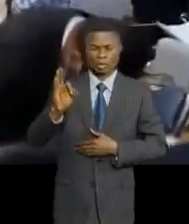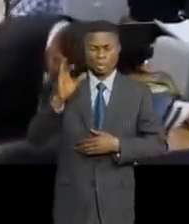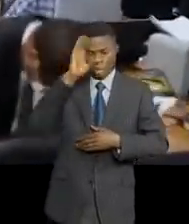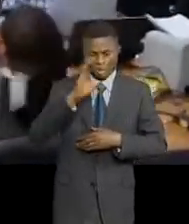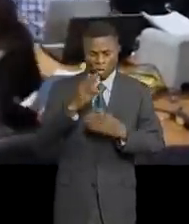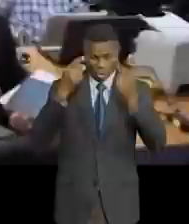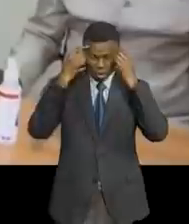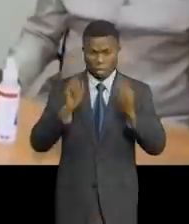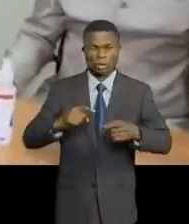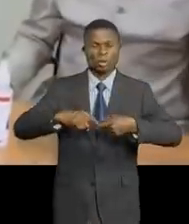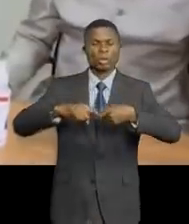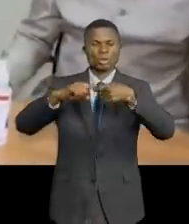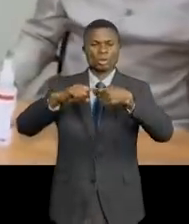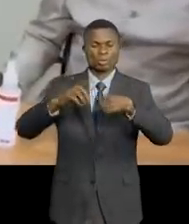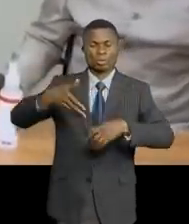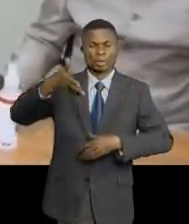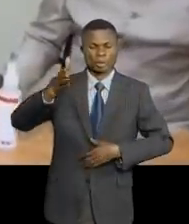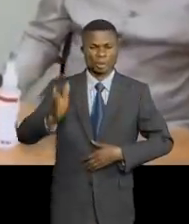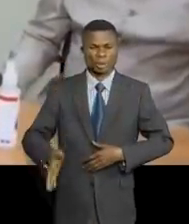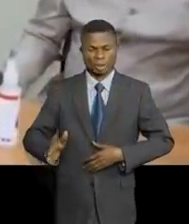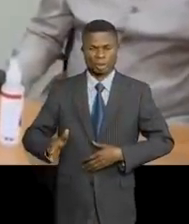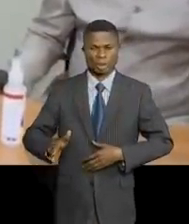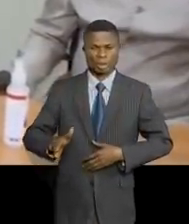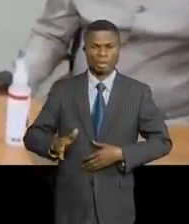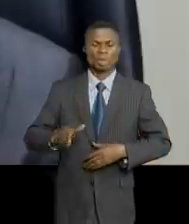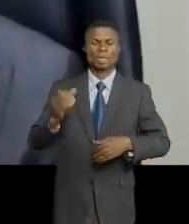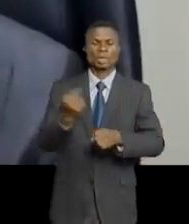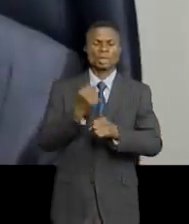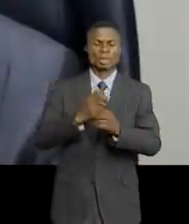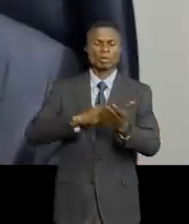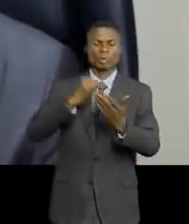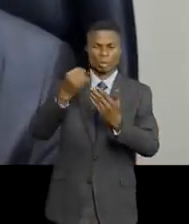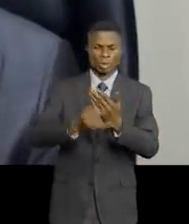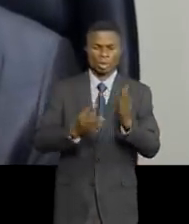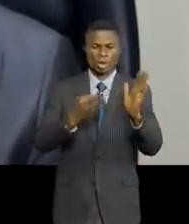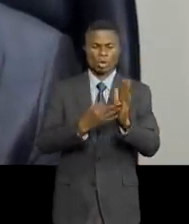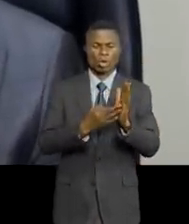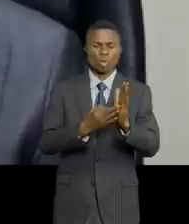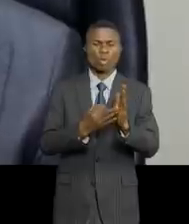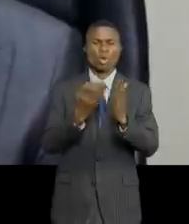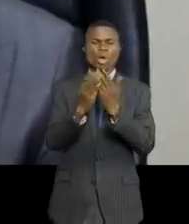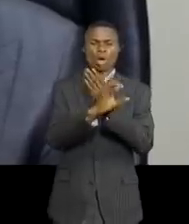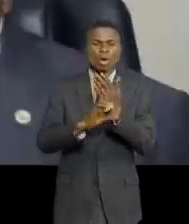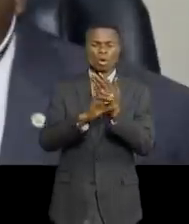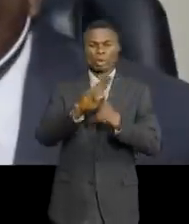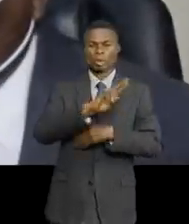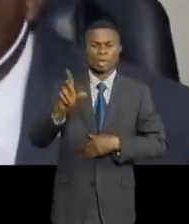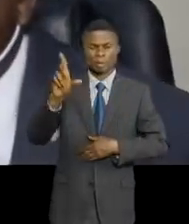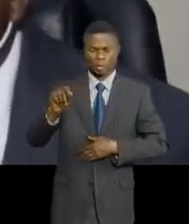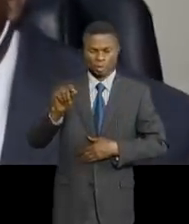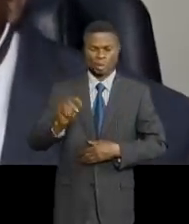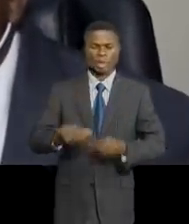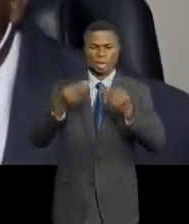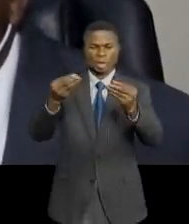décisions de la suspension des experts d'unité de gestion du projet. Du 8 octobre 2020, le ministre d'État s'est donné le